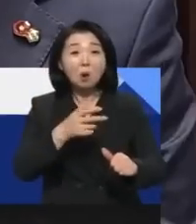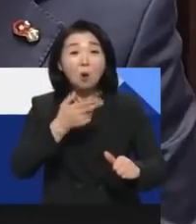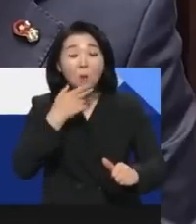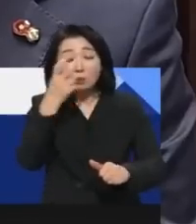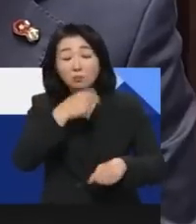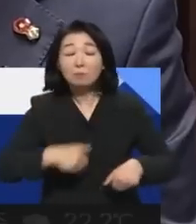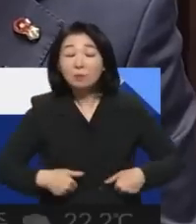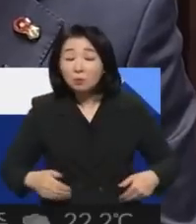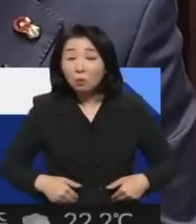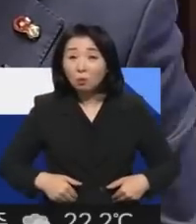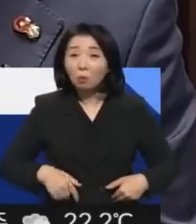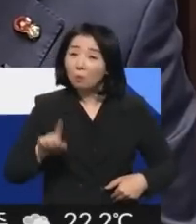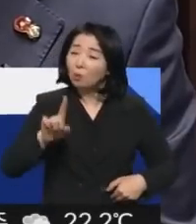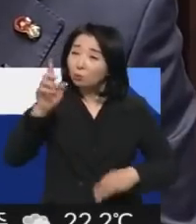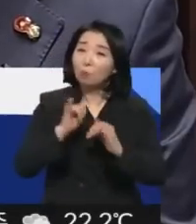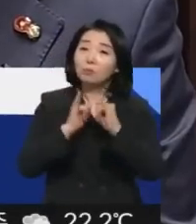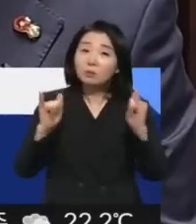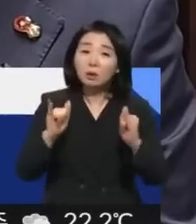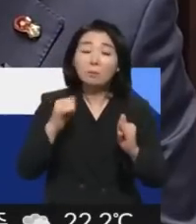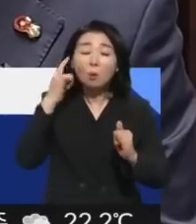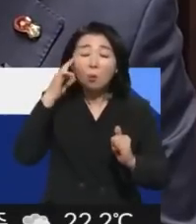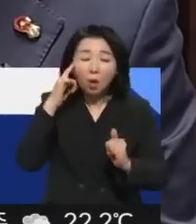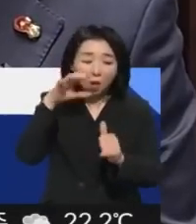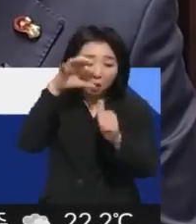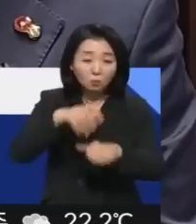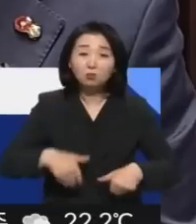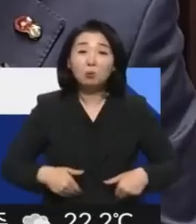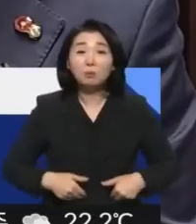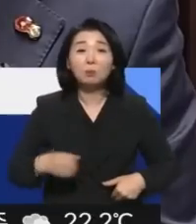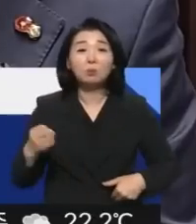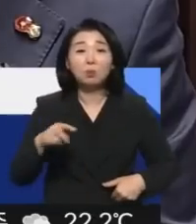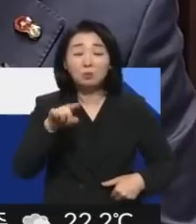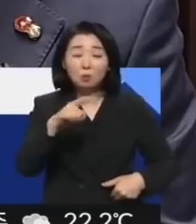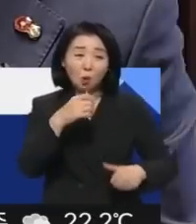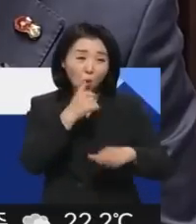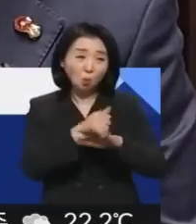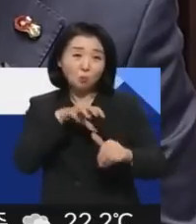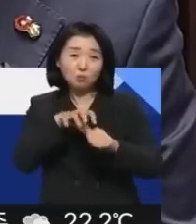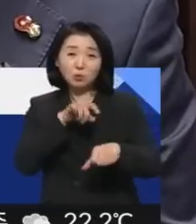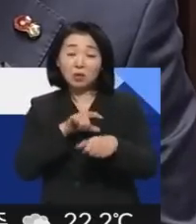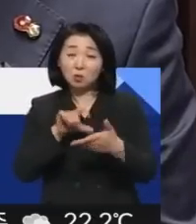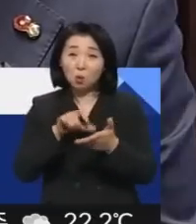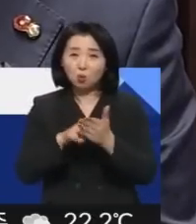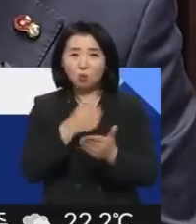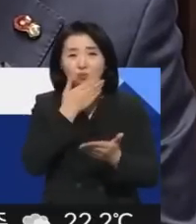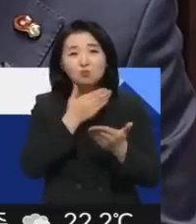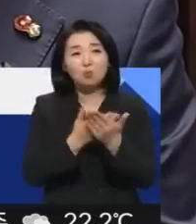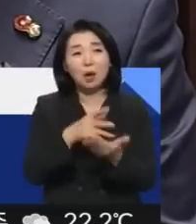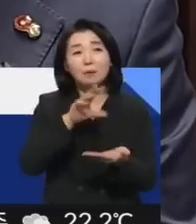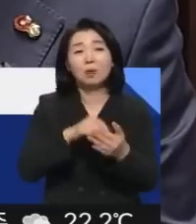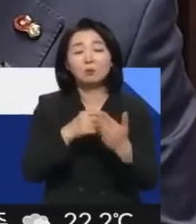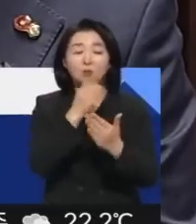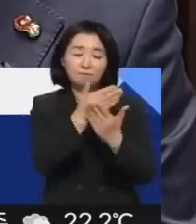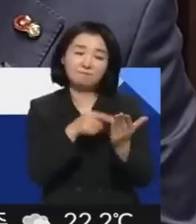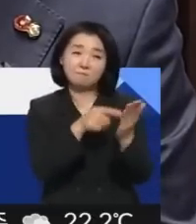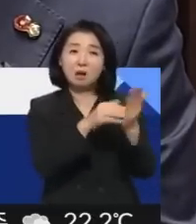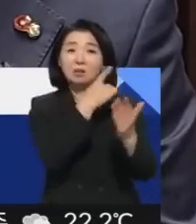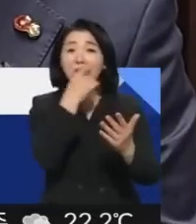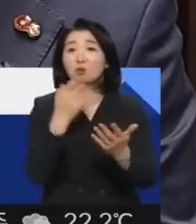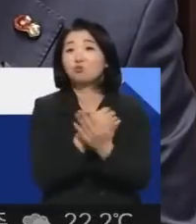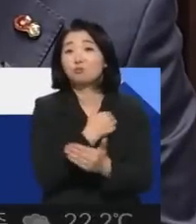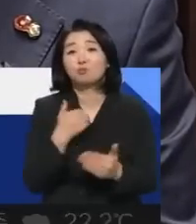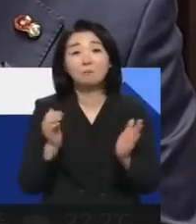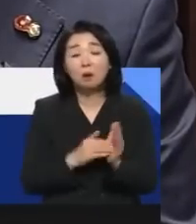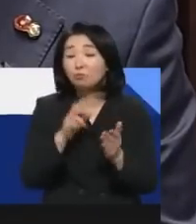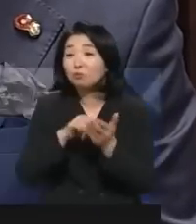화이트 칼라 범죄에 있어서 범죄의 중대성이 구속의 필요성이고 이것은 반드시 구속할 정도로 중대한 사안이었기 때문에 구속영장 청구한 거고 증거가 충분했습니다.